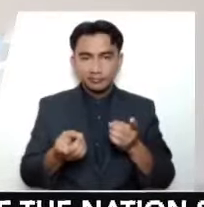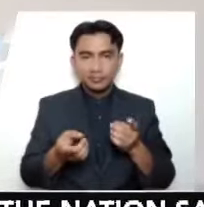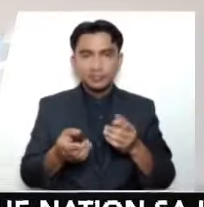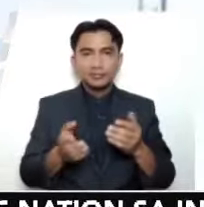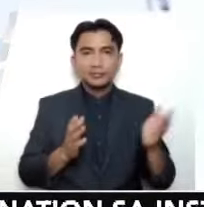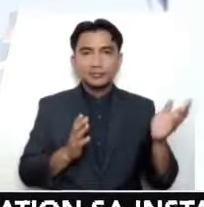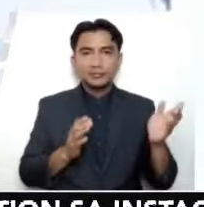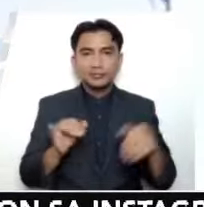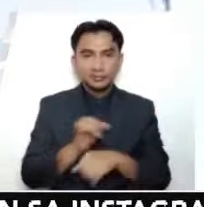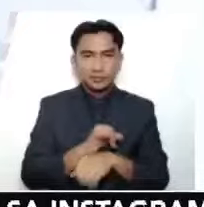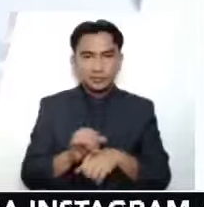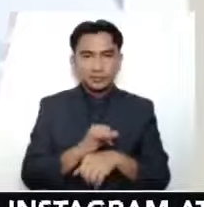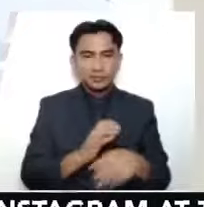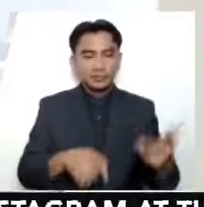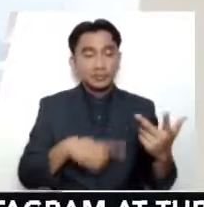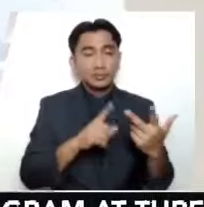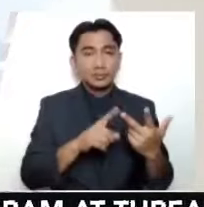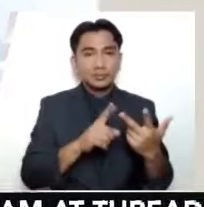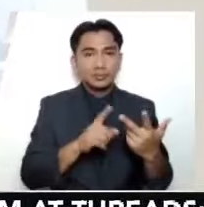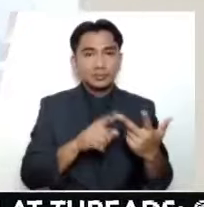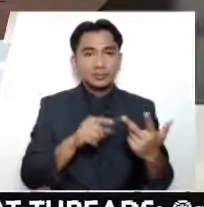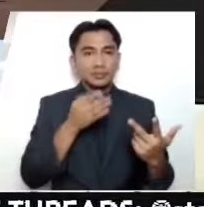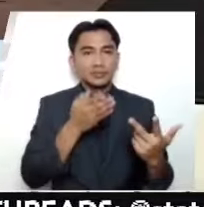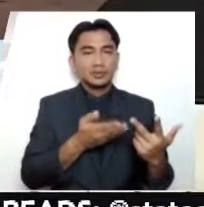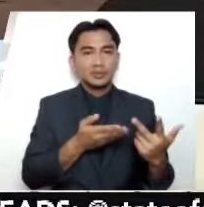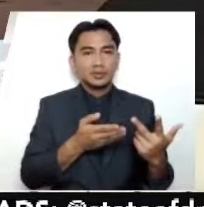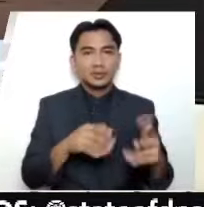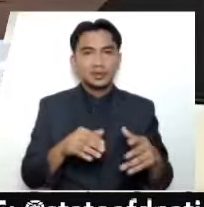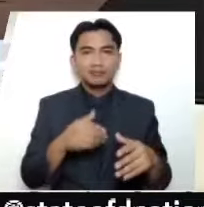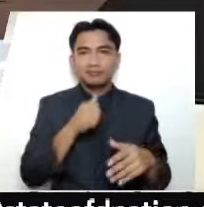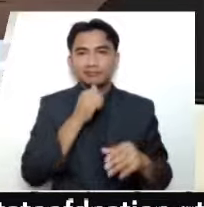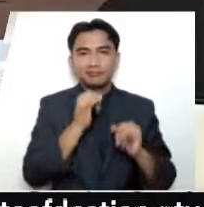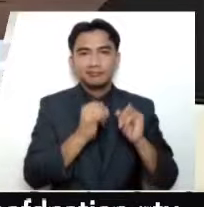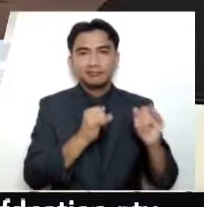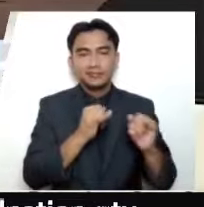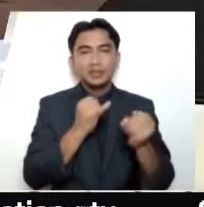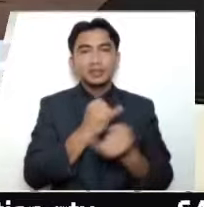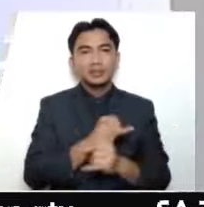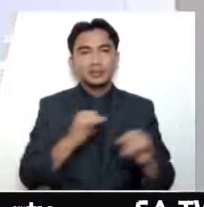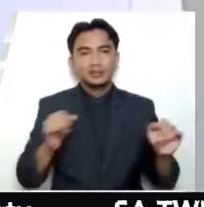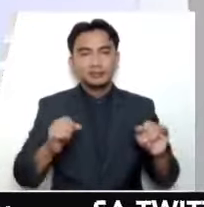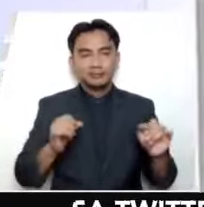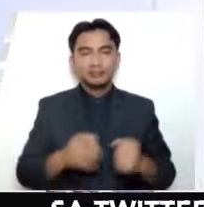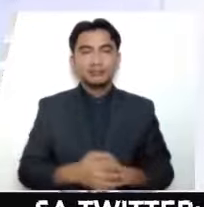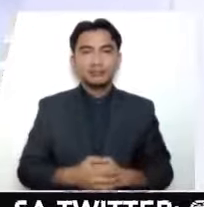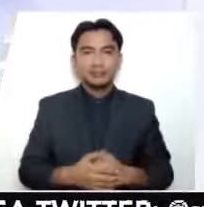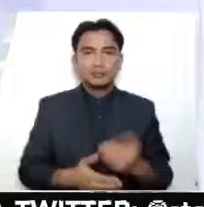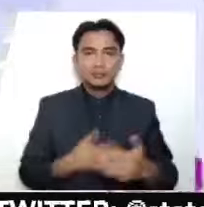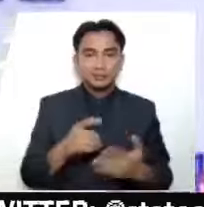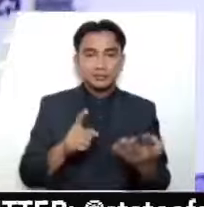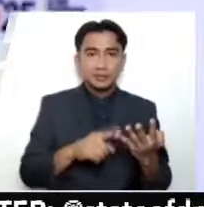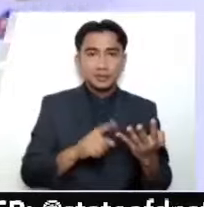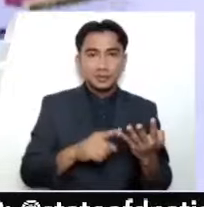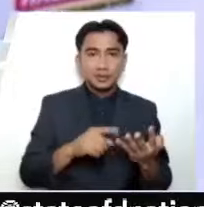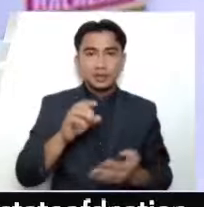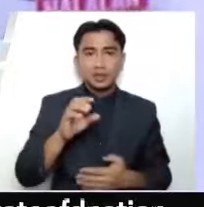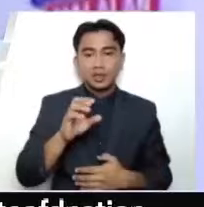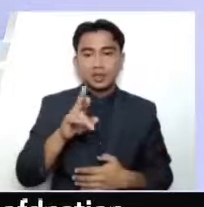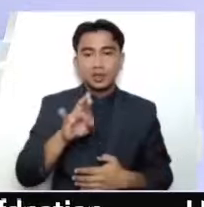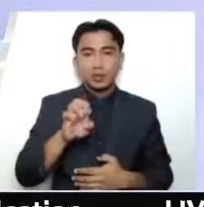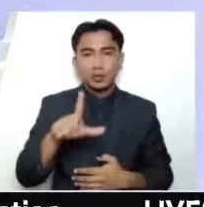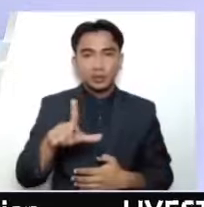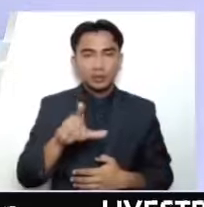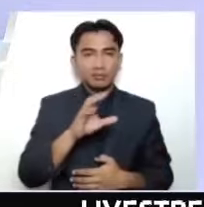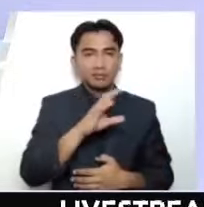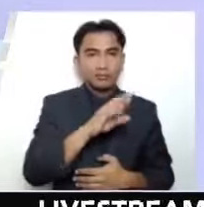isang independent na hindi nagpa-interview sa media. Naghain din ng COC si Roel Pacquiao na hindi raw sigurado kung kamag-anak